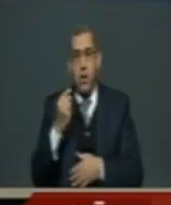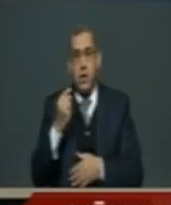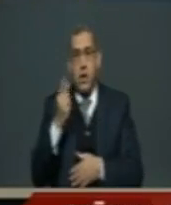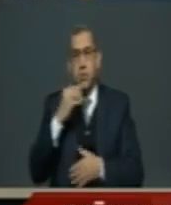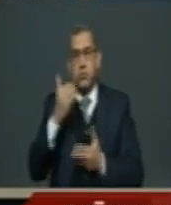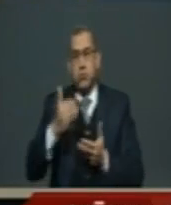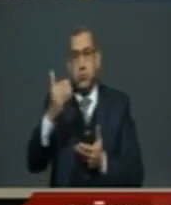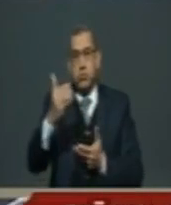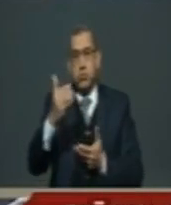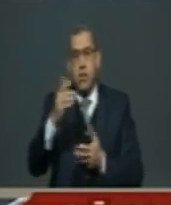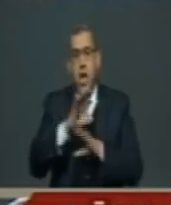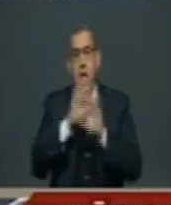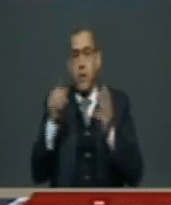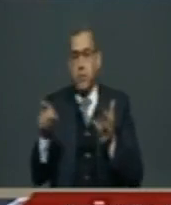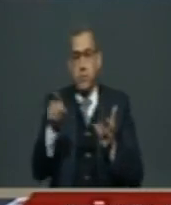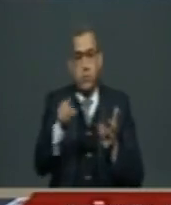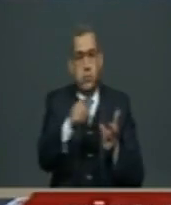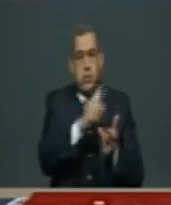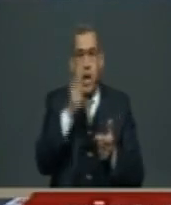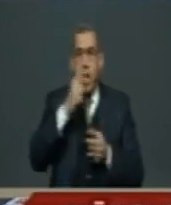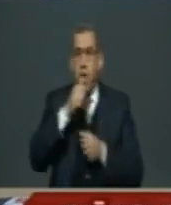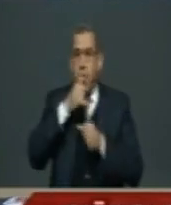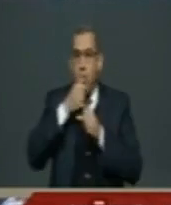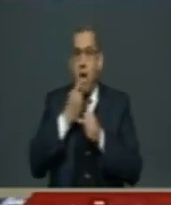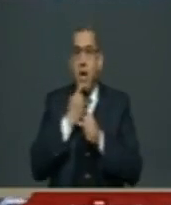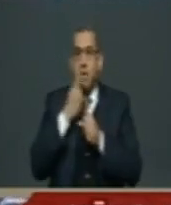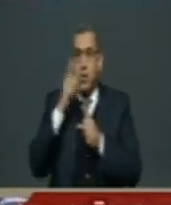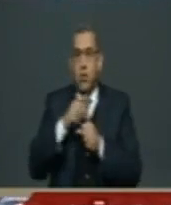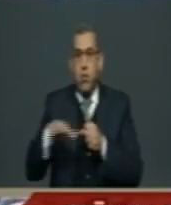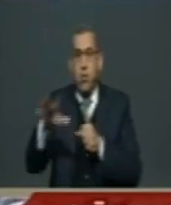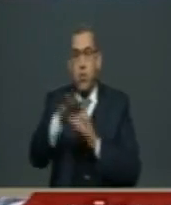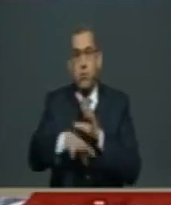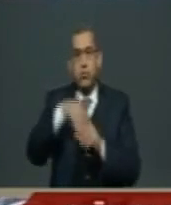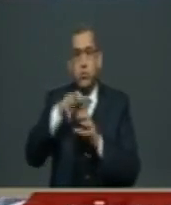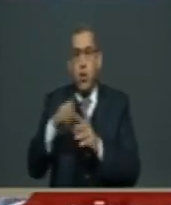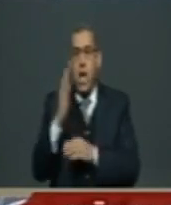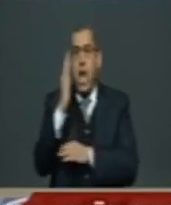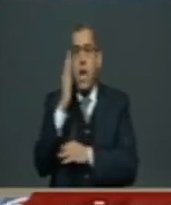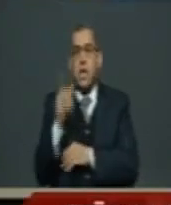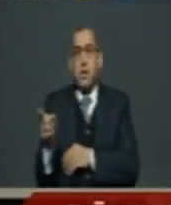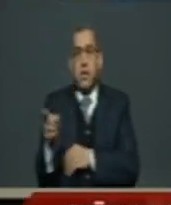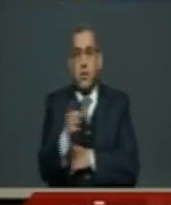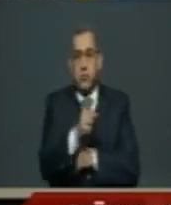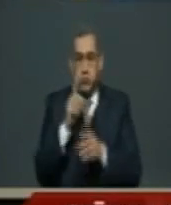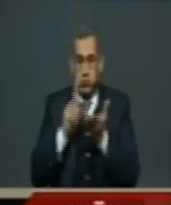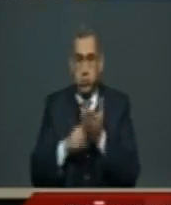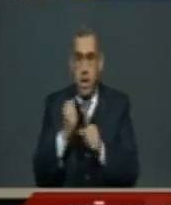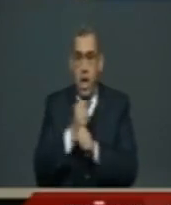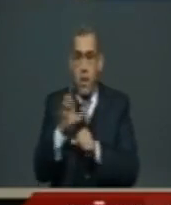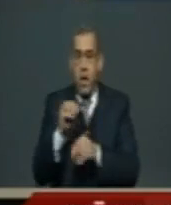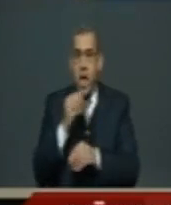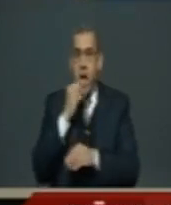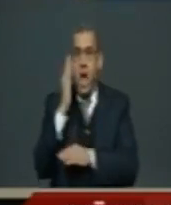لكافة المنتجات، حتى العصائر حتى المركزات هي منتجات أساسية وتمثل سلع أساسية